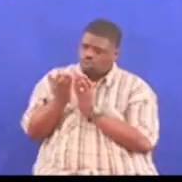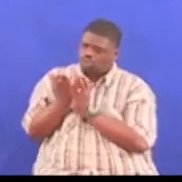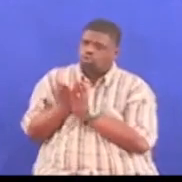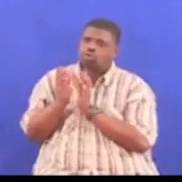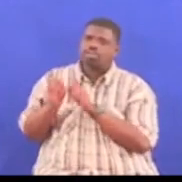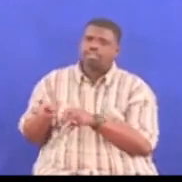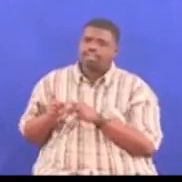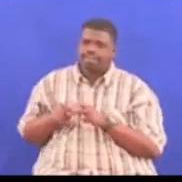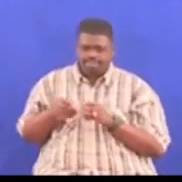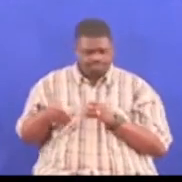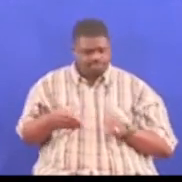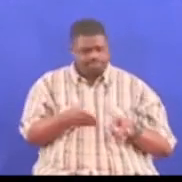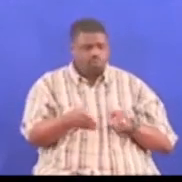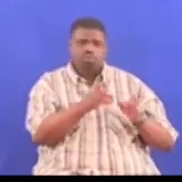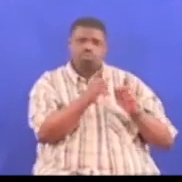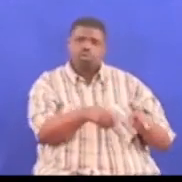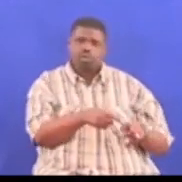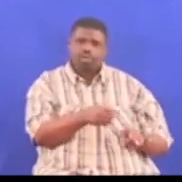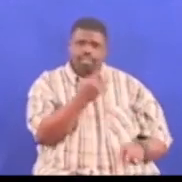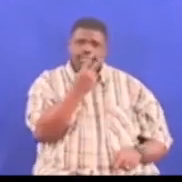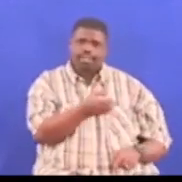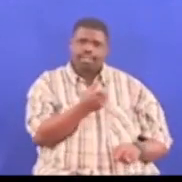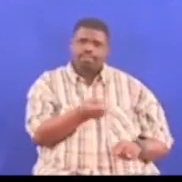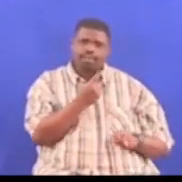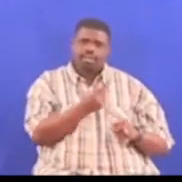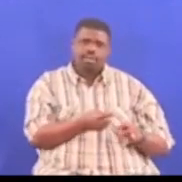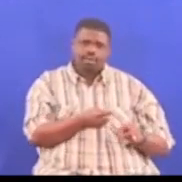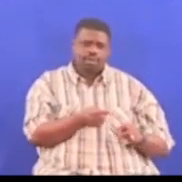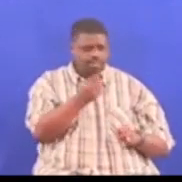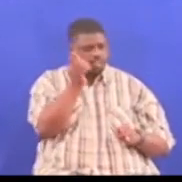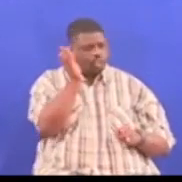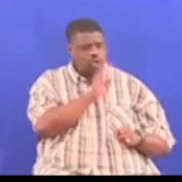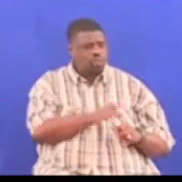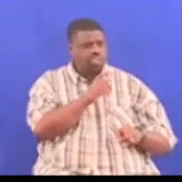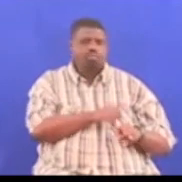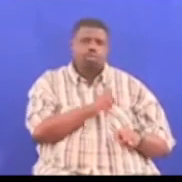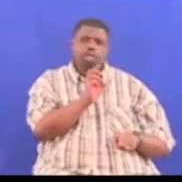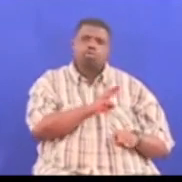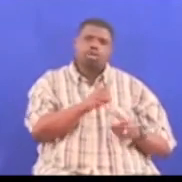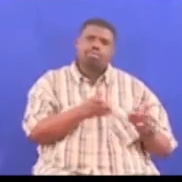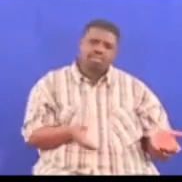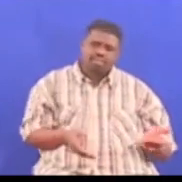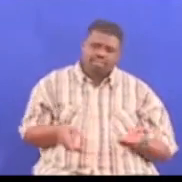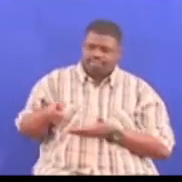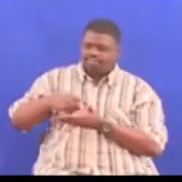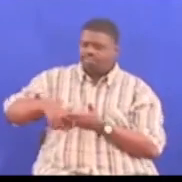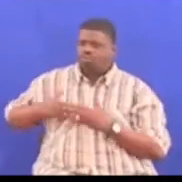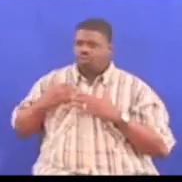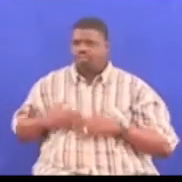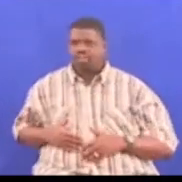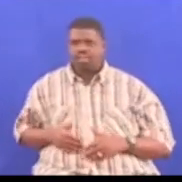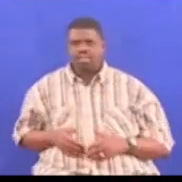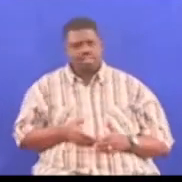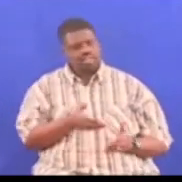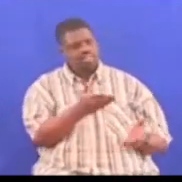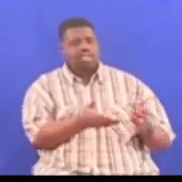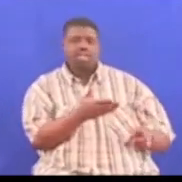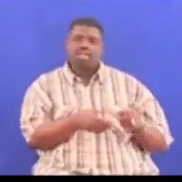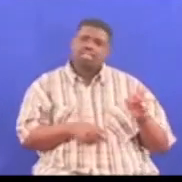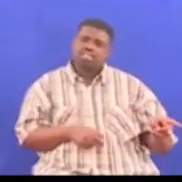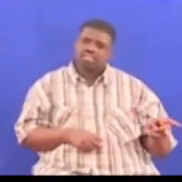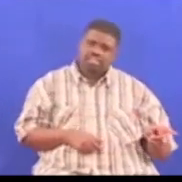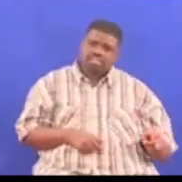tuna mifo amb inang madawa wapi le madawa vit afya zana